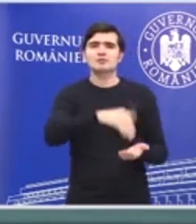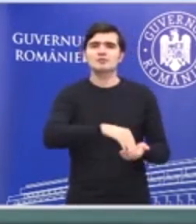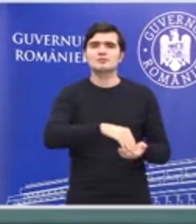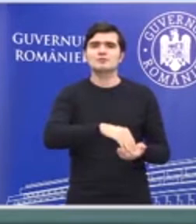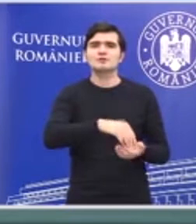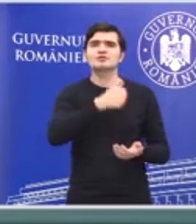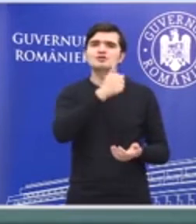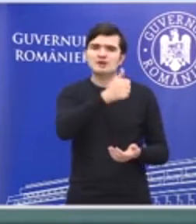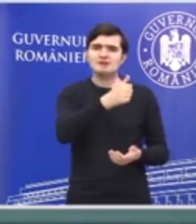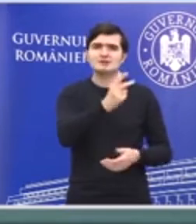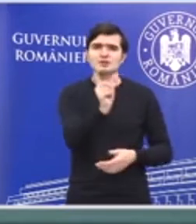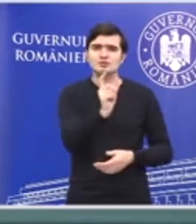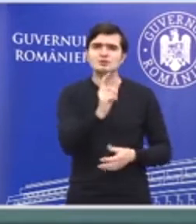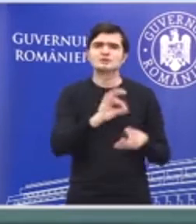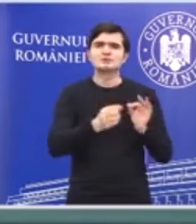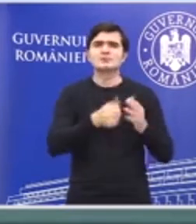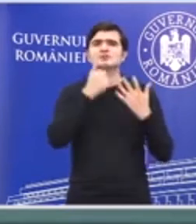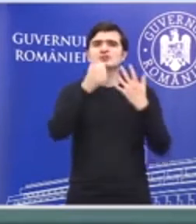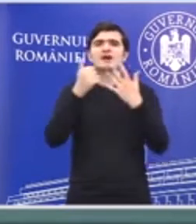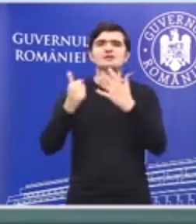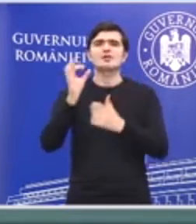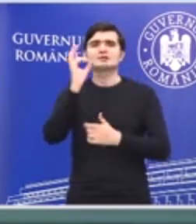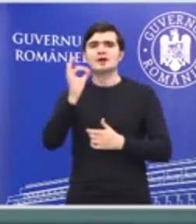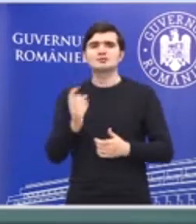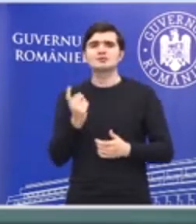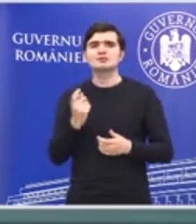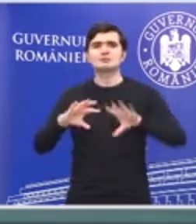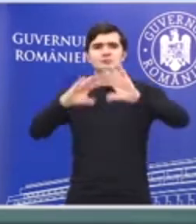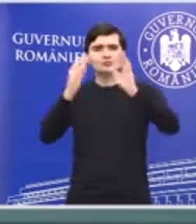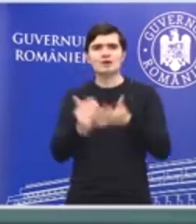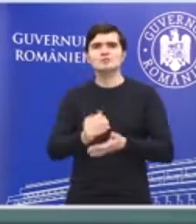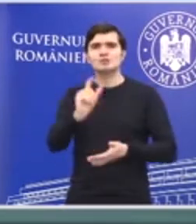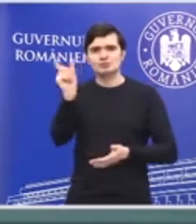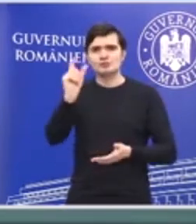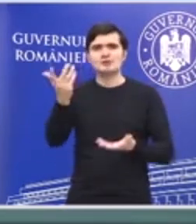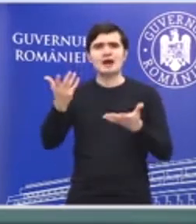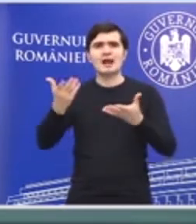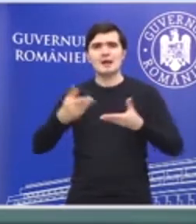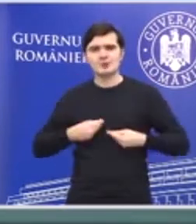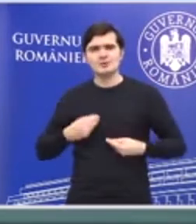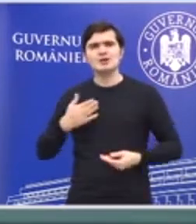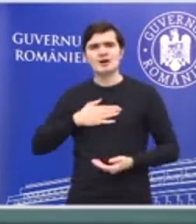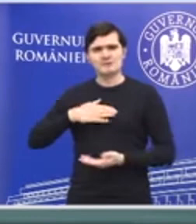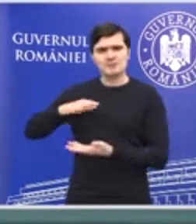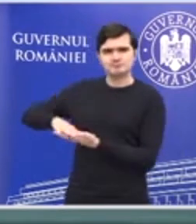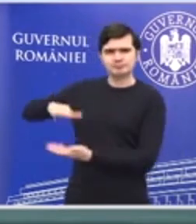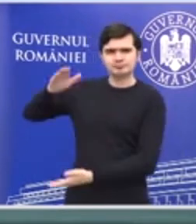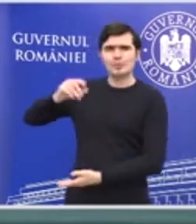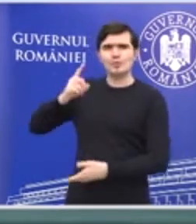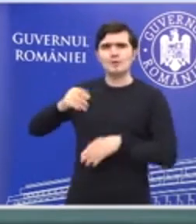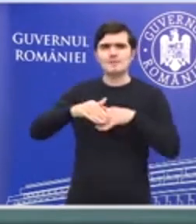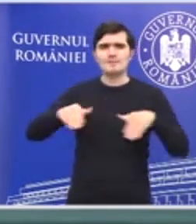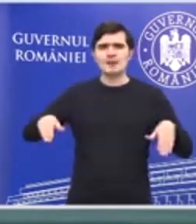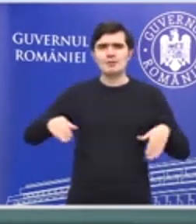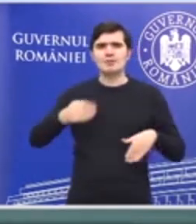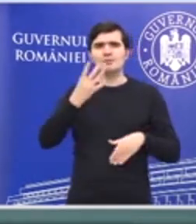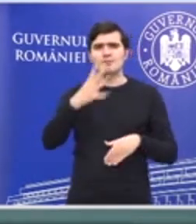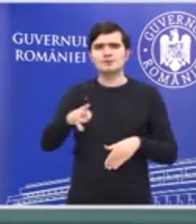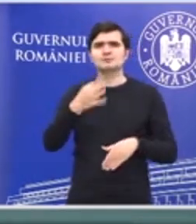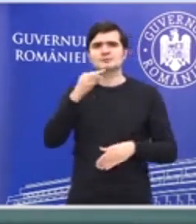3.359.006 doze, ceea ce reprezintă 66% din dozele primite. Avem un stoc de